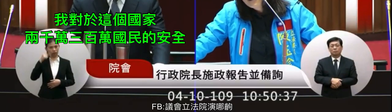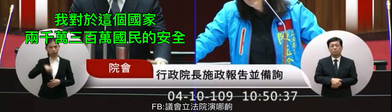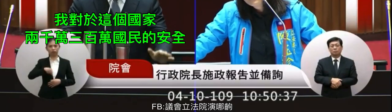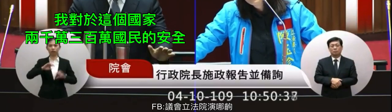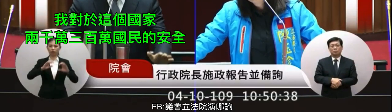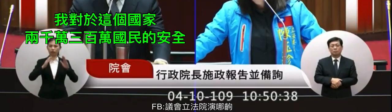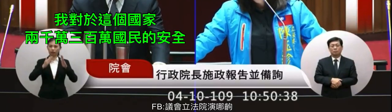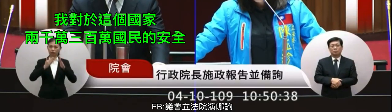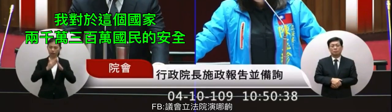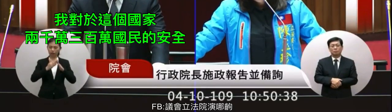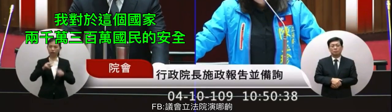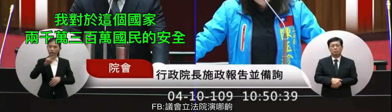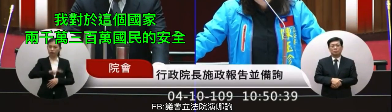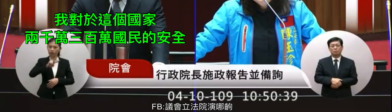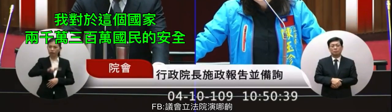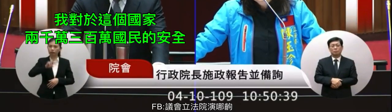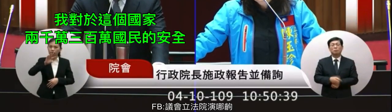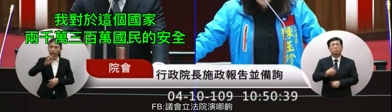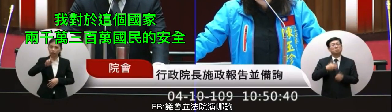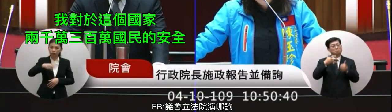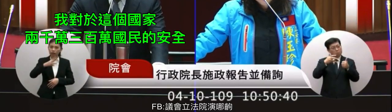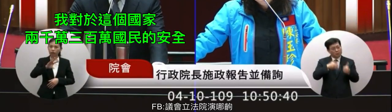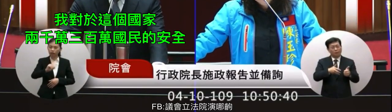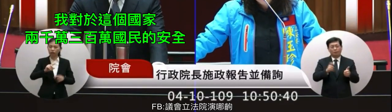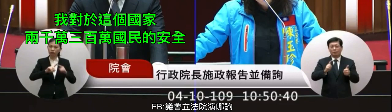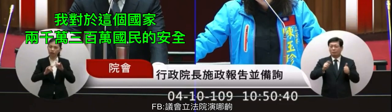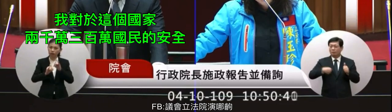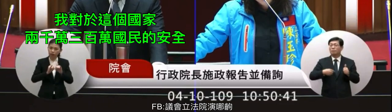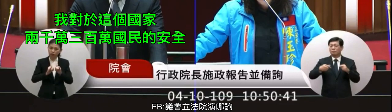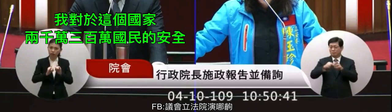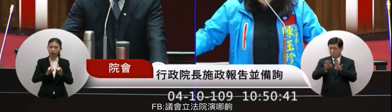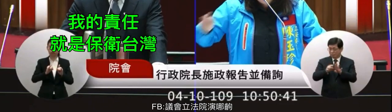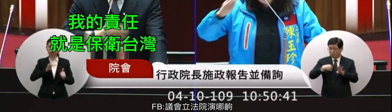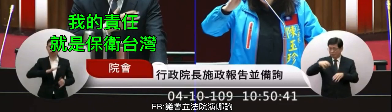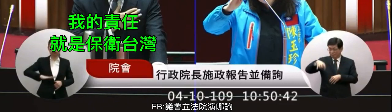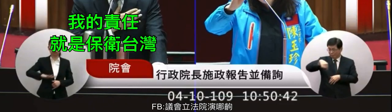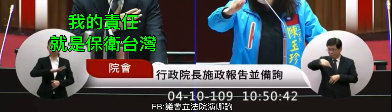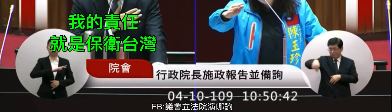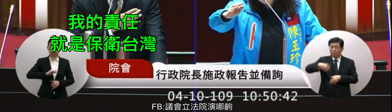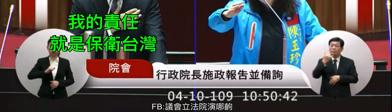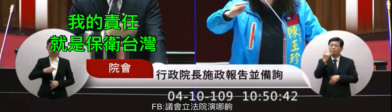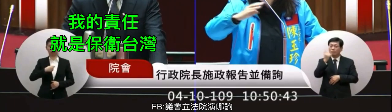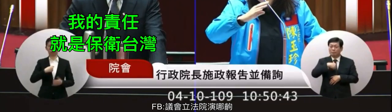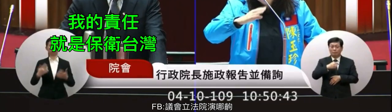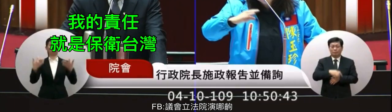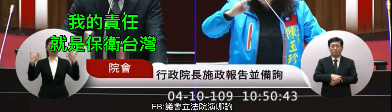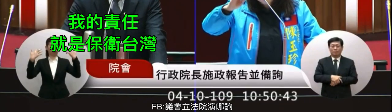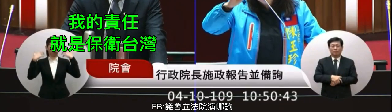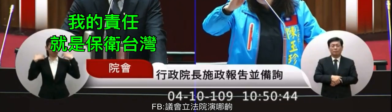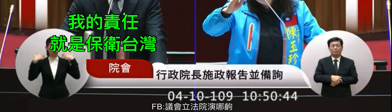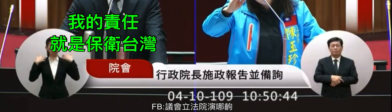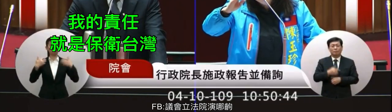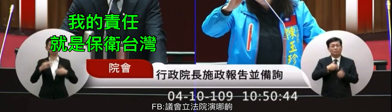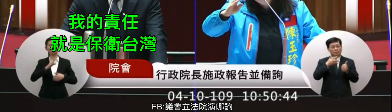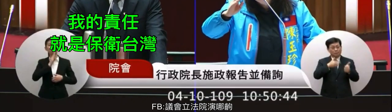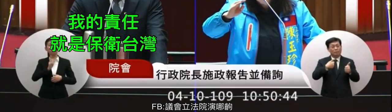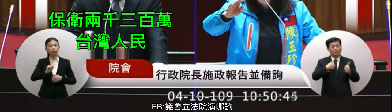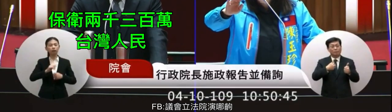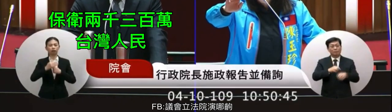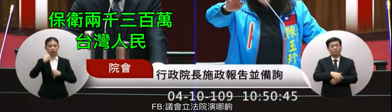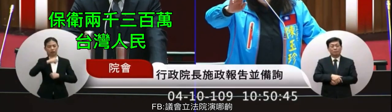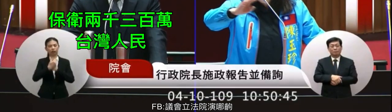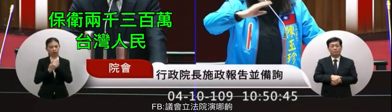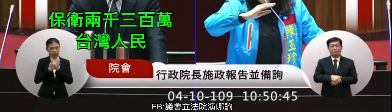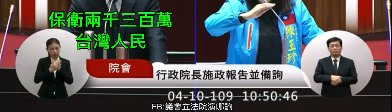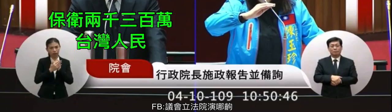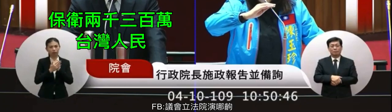国家2000万。 我问的是我们金门地区，你可不可以考虑？我问的是我们金门